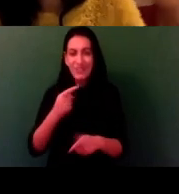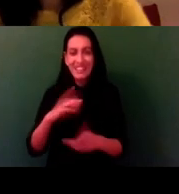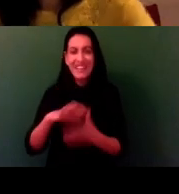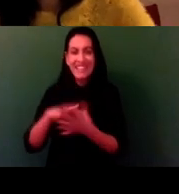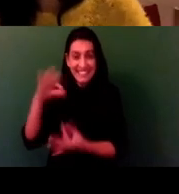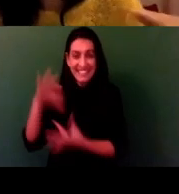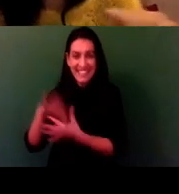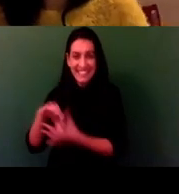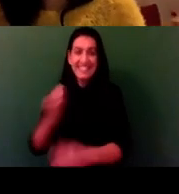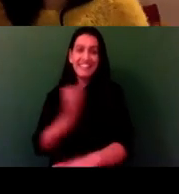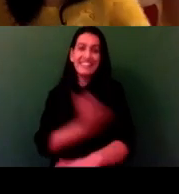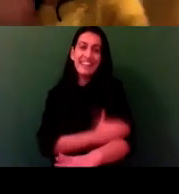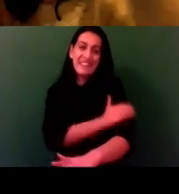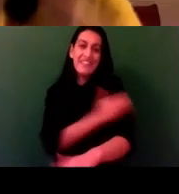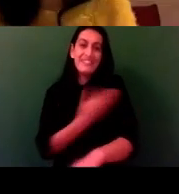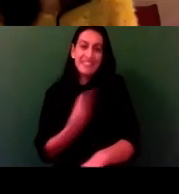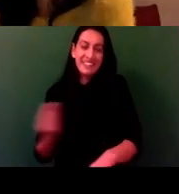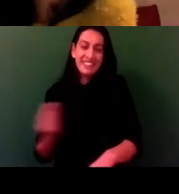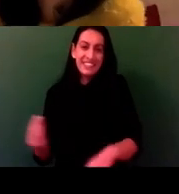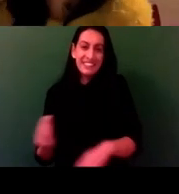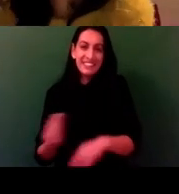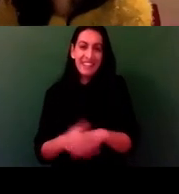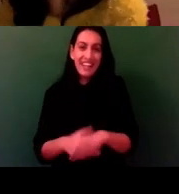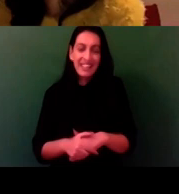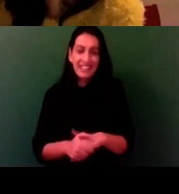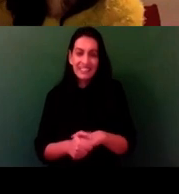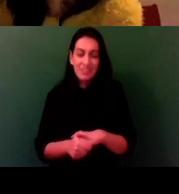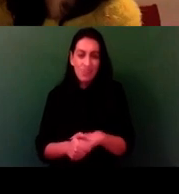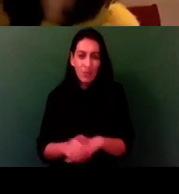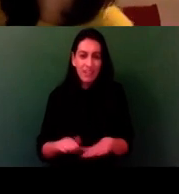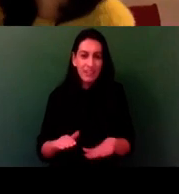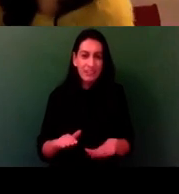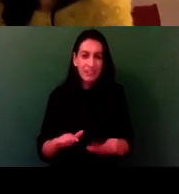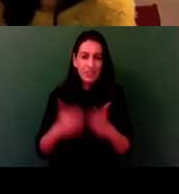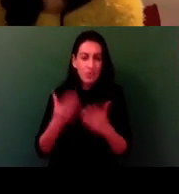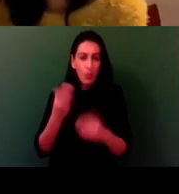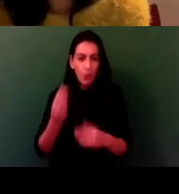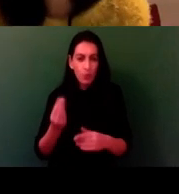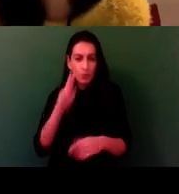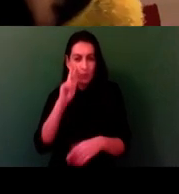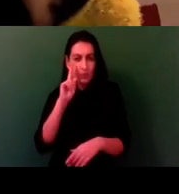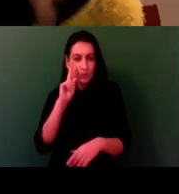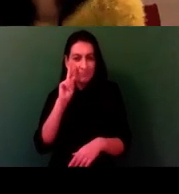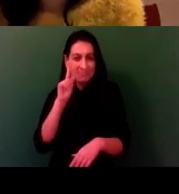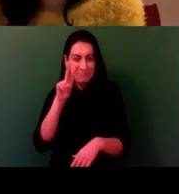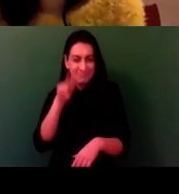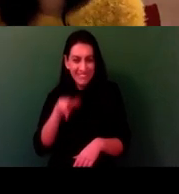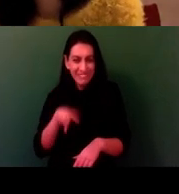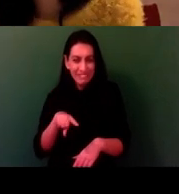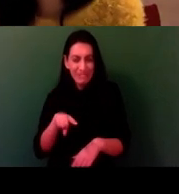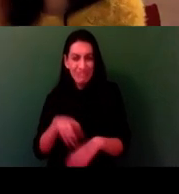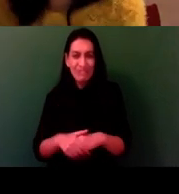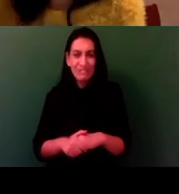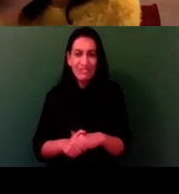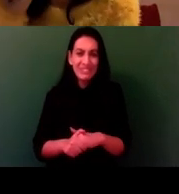sıradan vatandaş dediğimiz şeyin de bir profili çıkıyor neredeyse render'larda. Bir bakıyorsunuz farklı kategorilerde üretilmiş